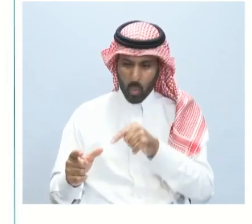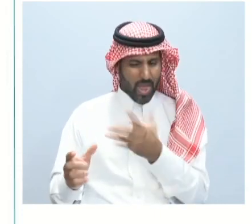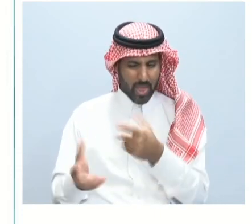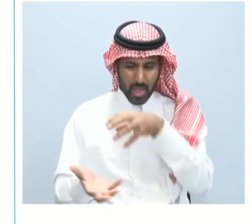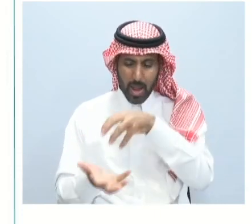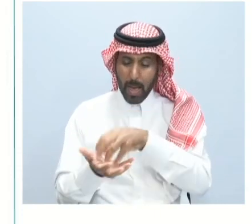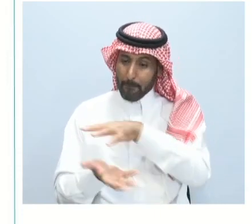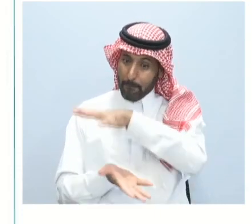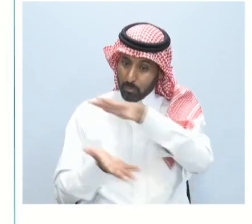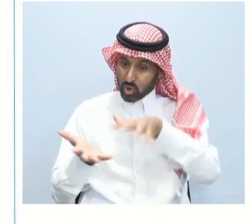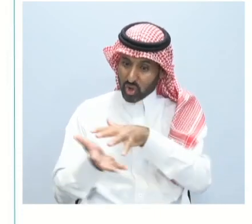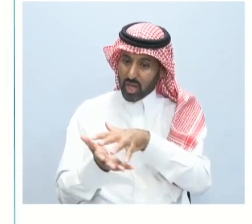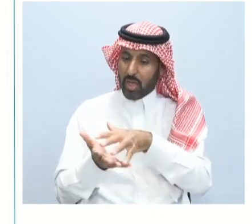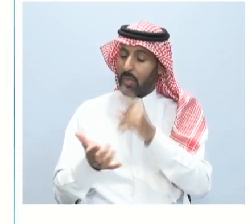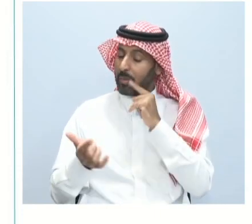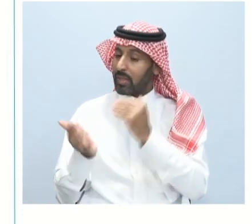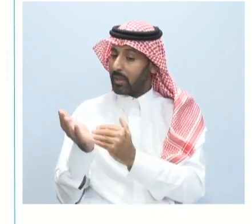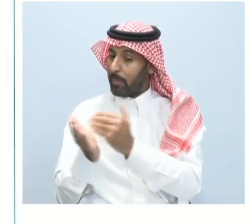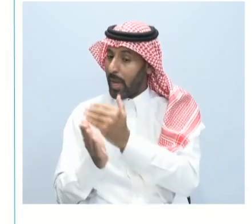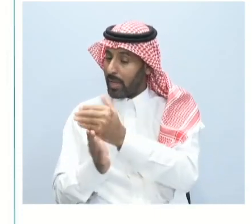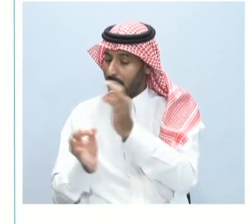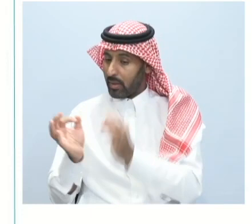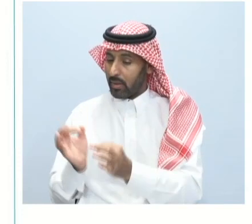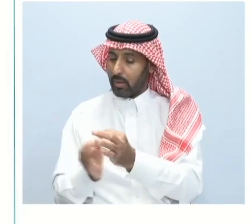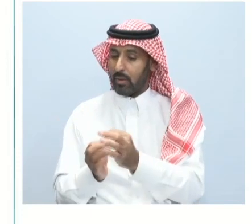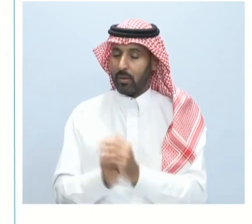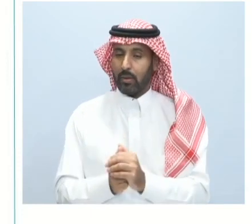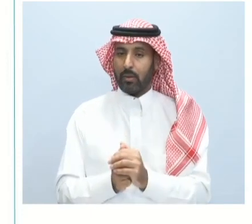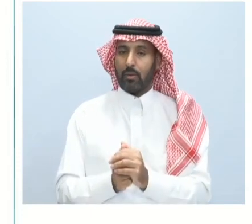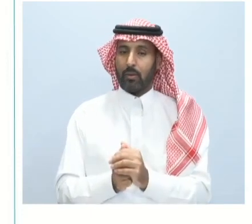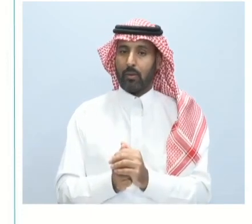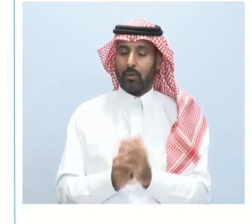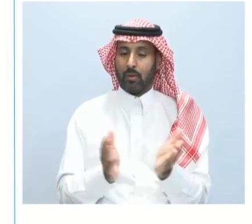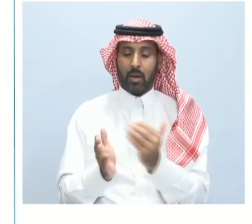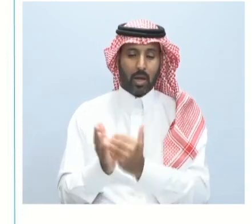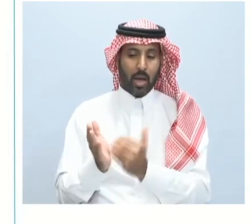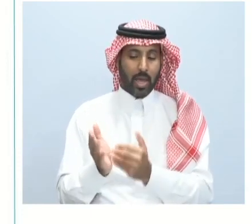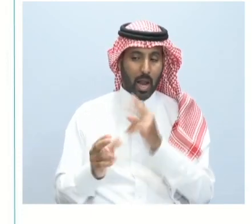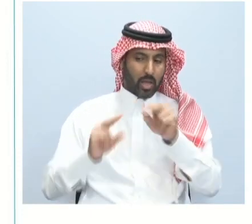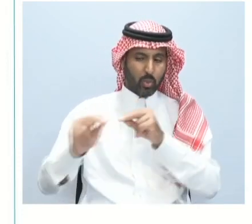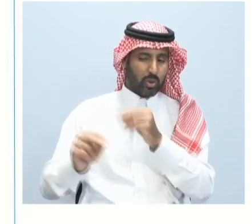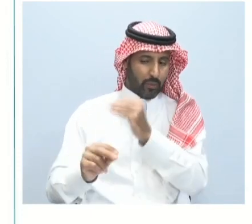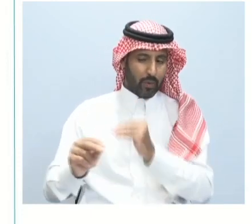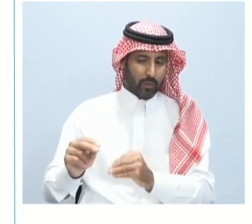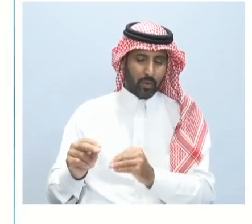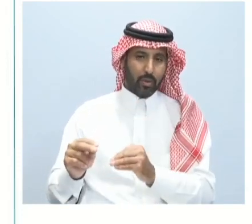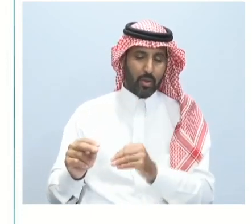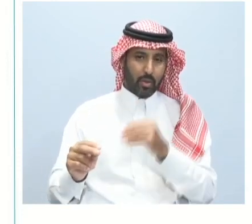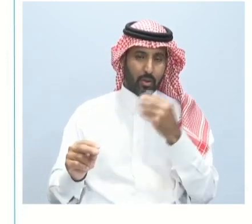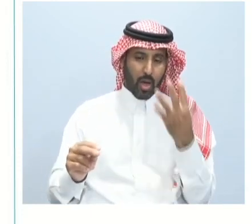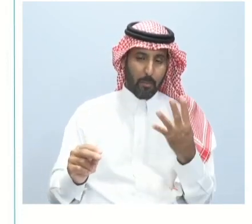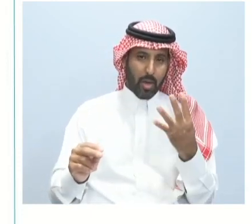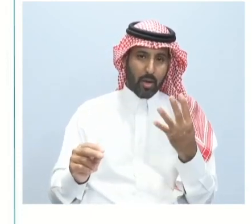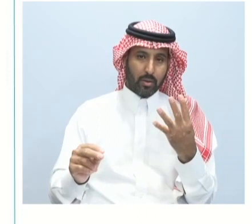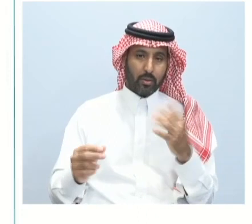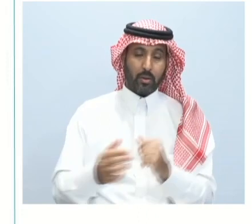ومن ثم نقوم بتحديد المعايير بعد تحديد المعايير نقوم بتحديد الخيارات ثالثا رابعا